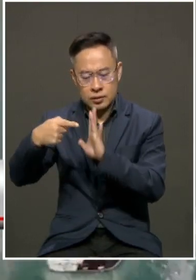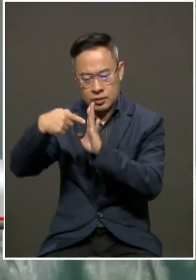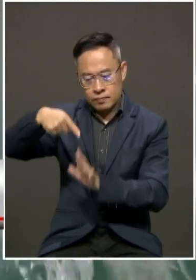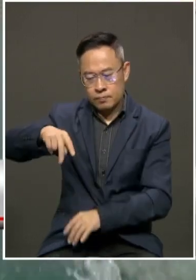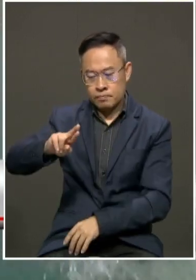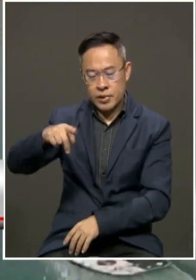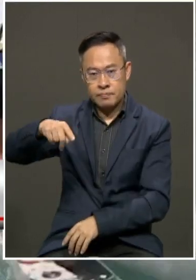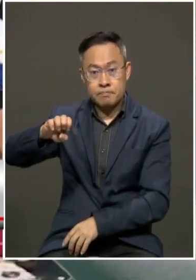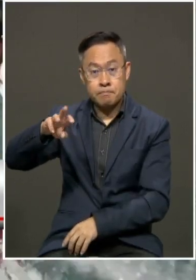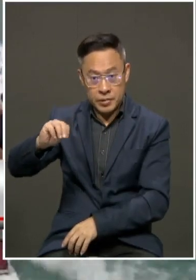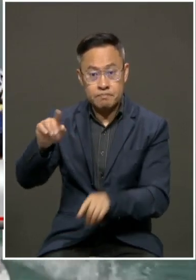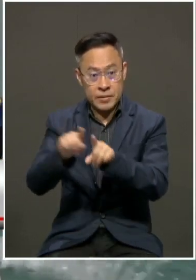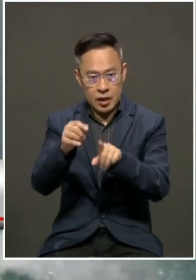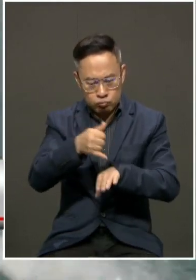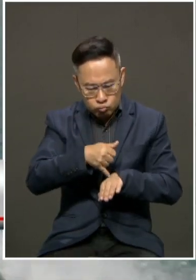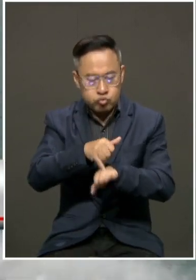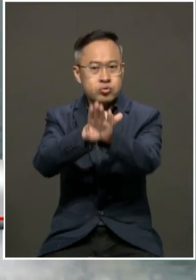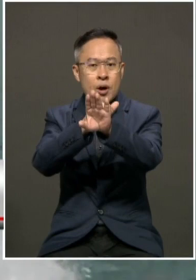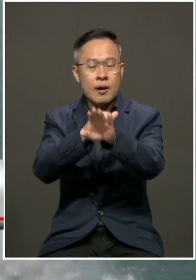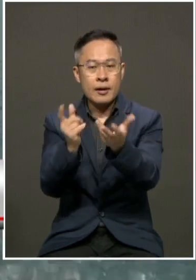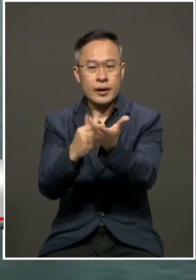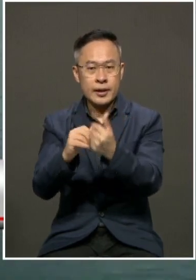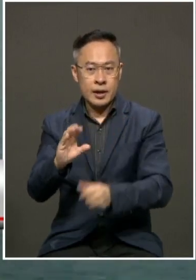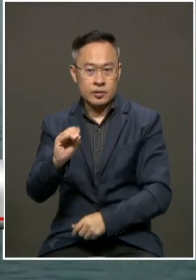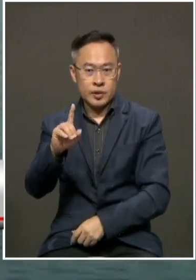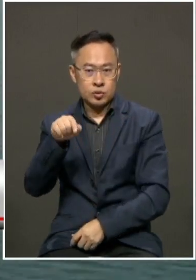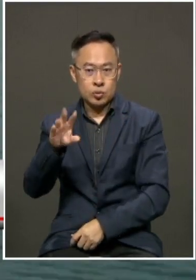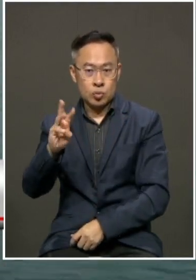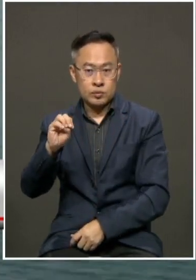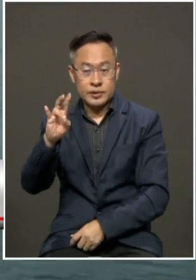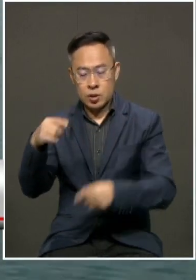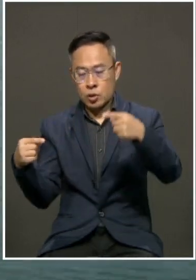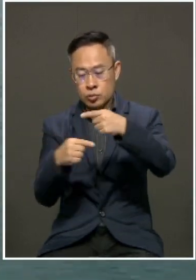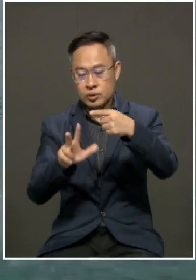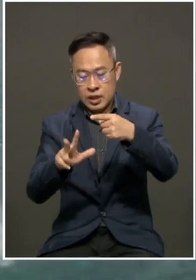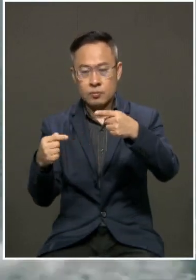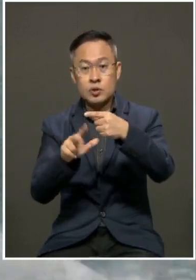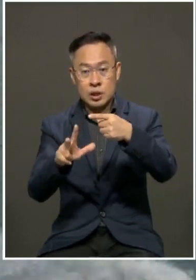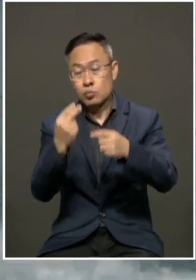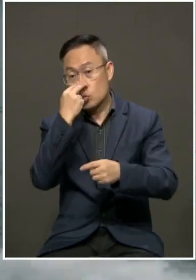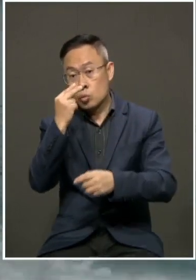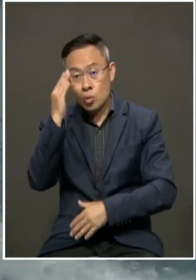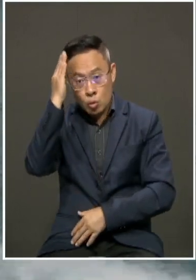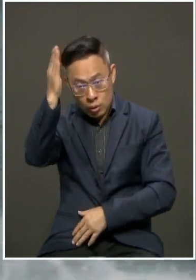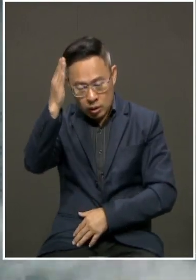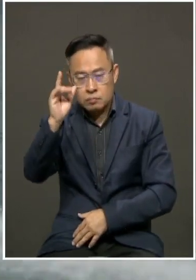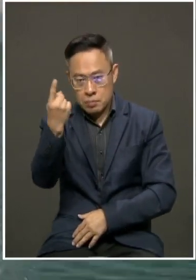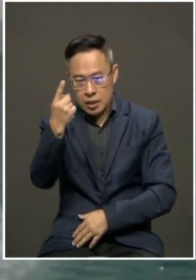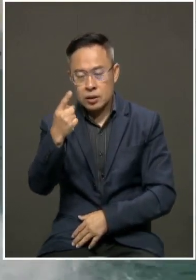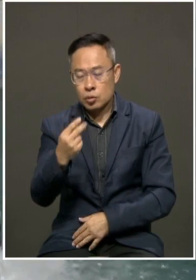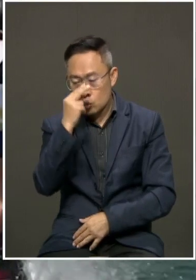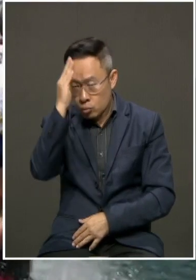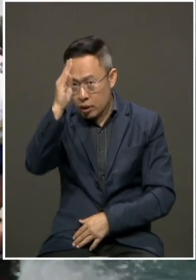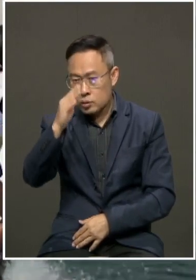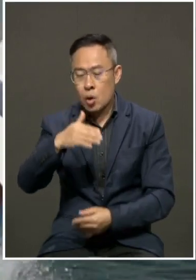เยาวชนไทยค่ะที่ทำได้ 51.67คะแนนจบอันดับที่ 3แล้วก็เดี๋ยวต้องไปลุ้นนะคะในรอบ Last Changeอีกครั้งนึงนะคะ